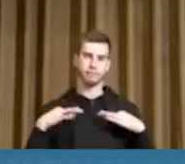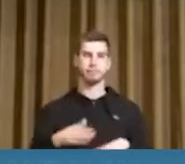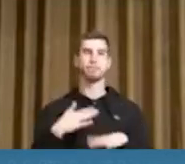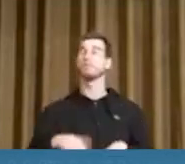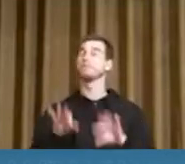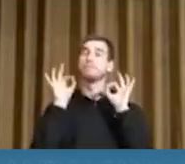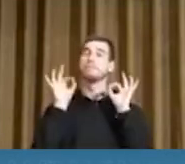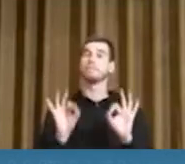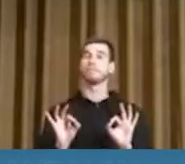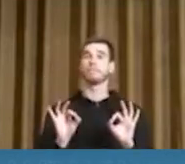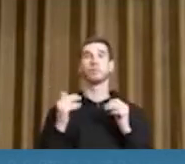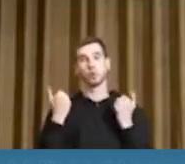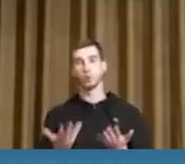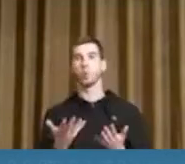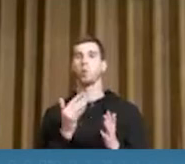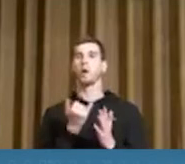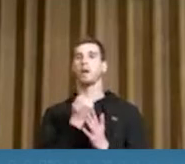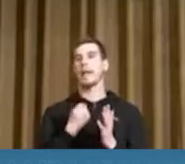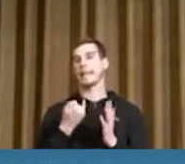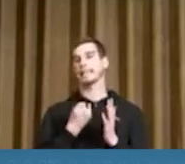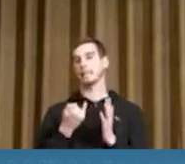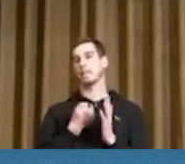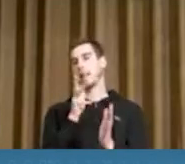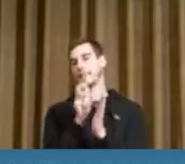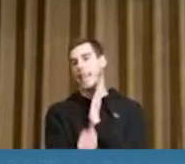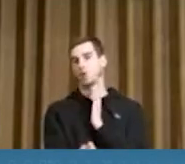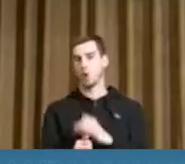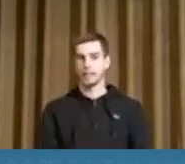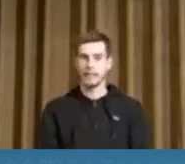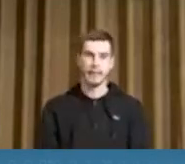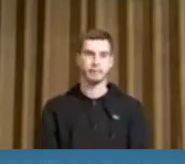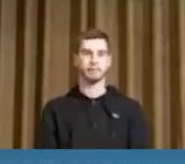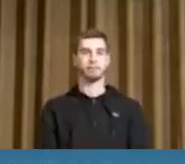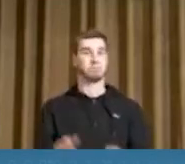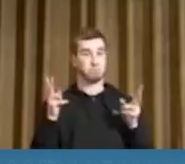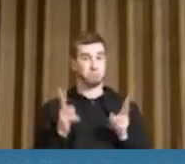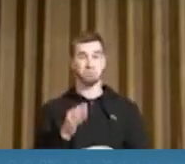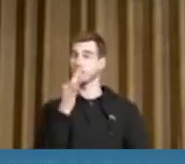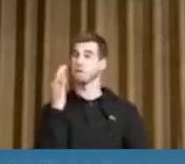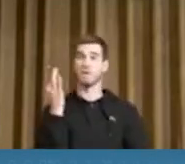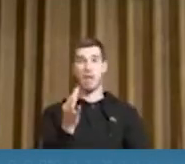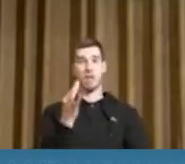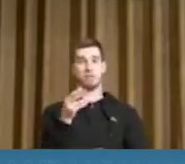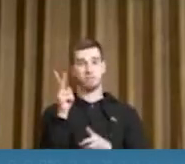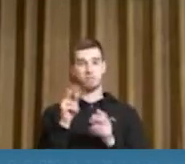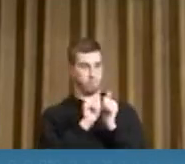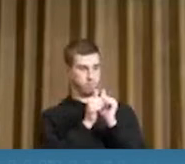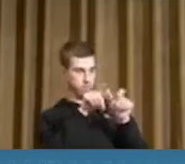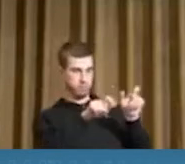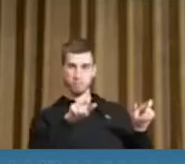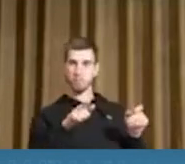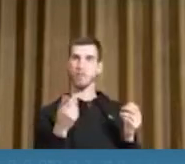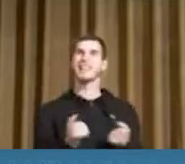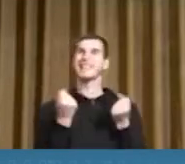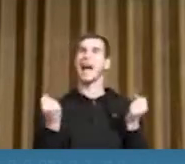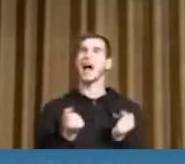soweit jetzt mal zur initialen Diagnostik. Und die Frage stellt sich natürlich, wie sieht es mit dem Trainingsausfall aus bei den Athleten? Das ist jetzt